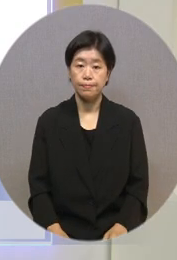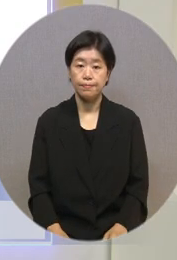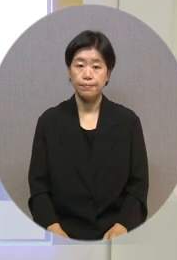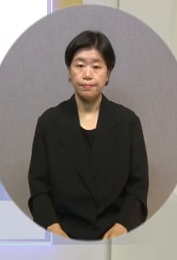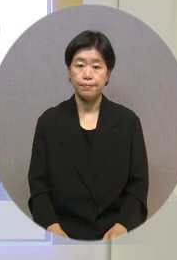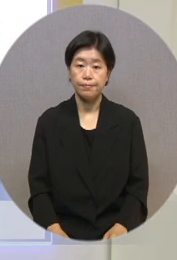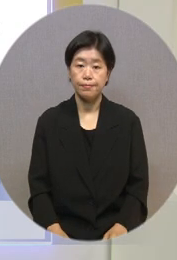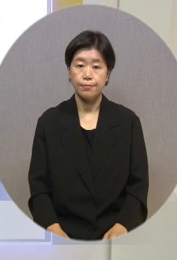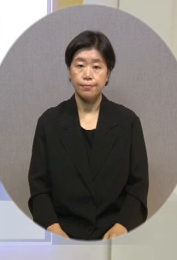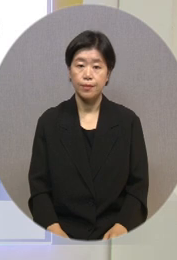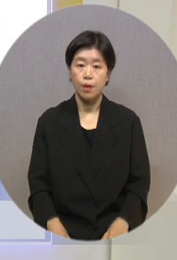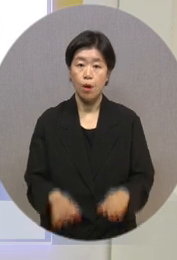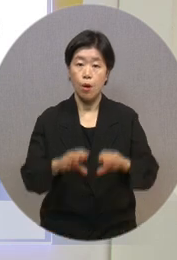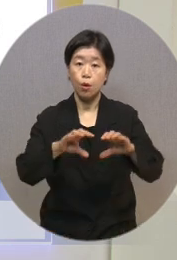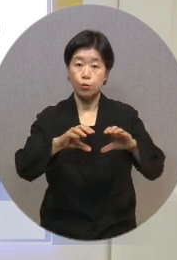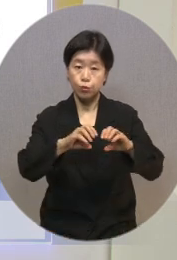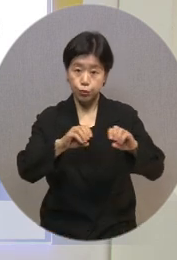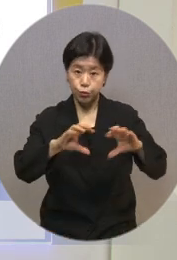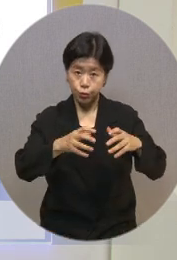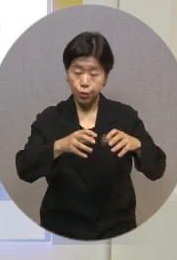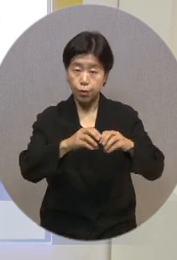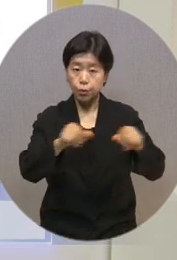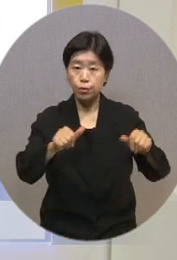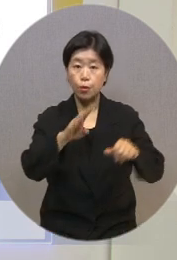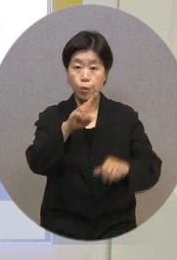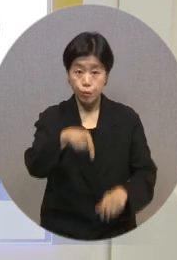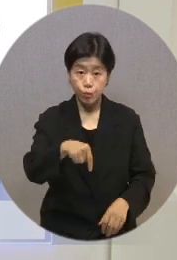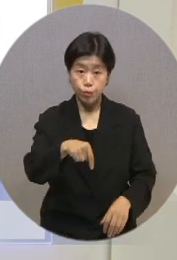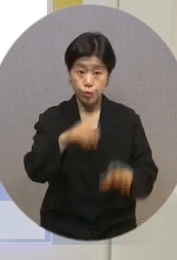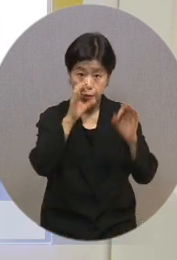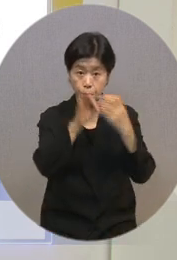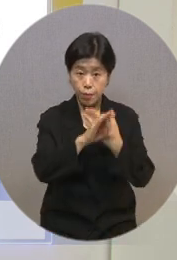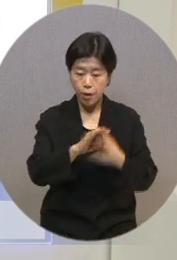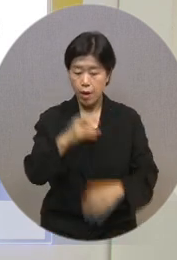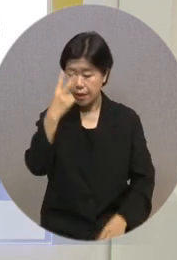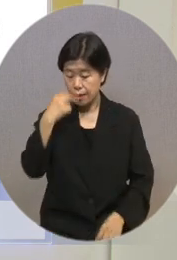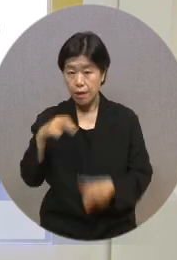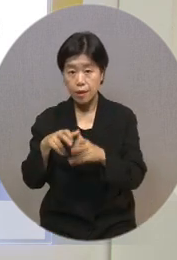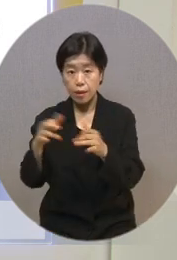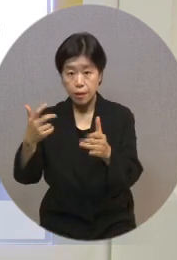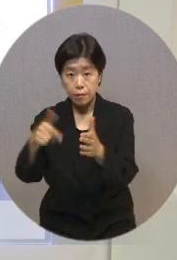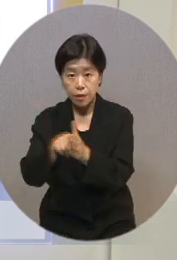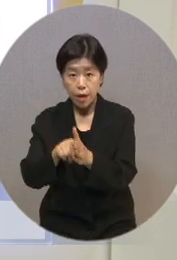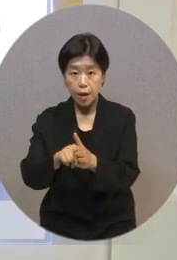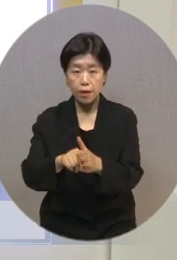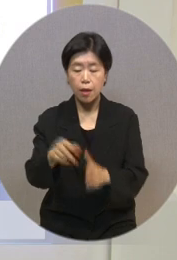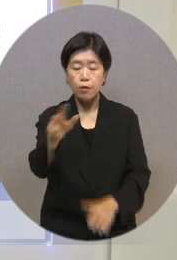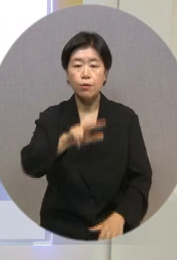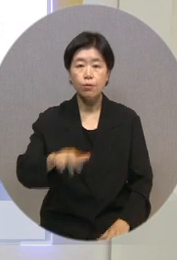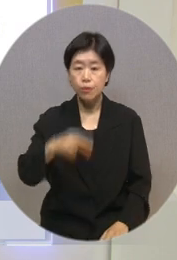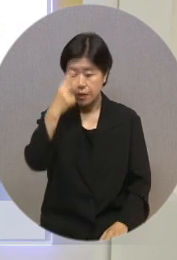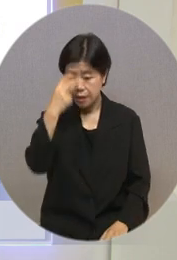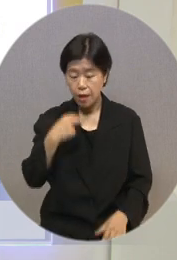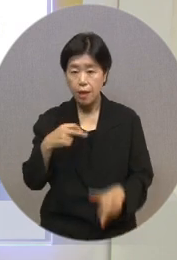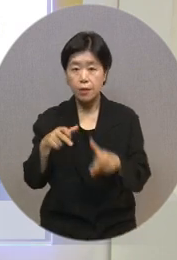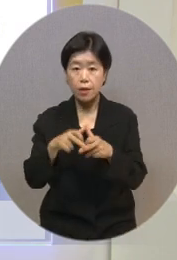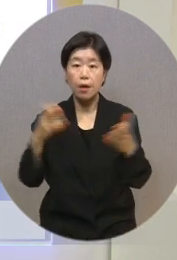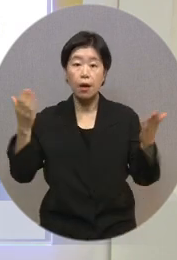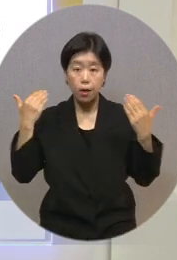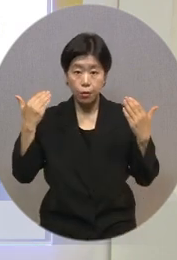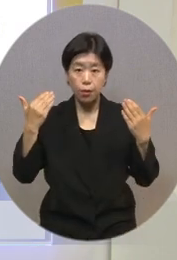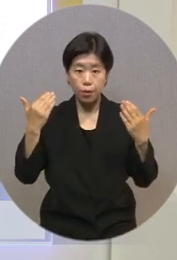다음 뉴스입니다. 국토교통부 국토지리정보는 시각장애인을 위한 전국시각장애학교 재난대피용